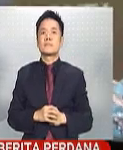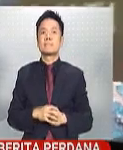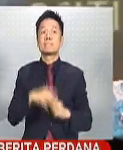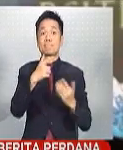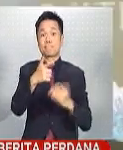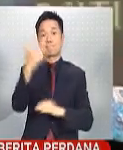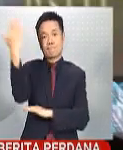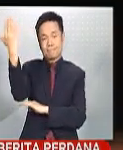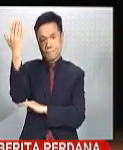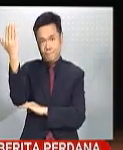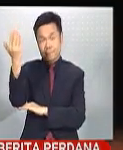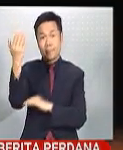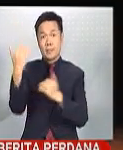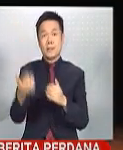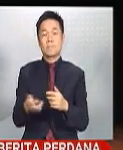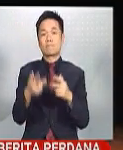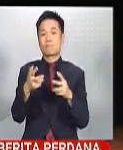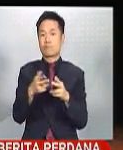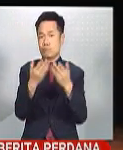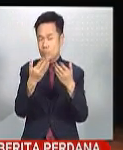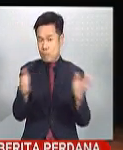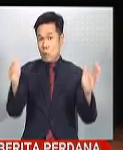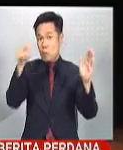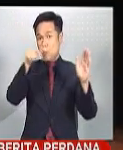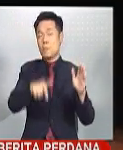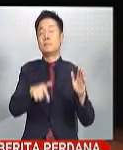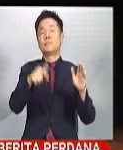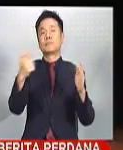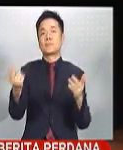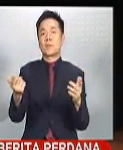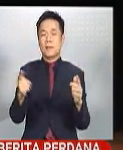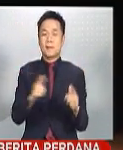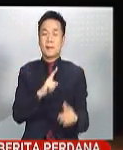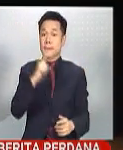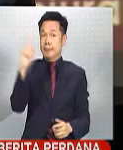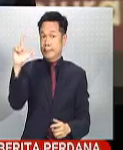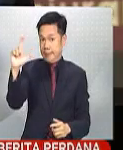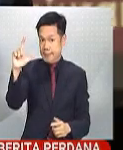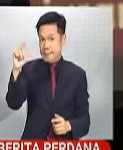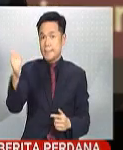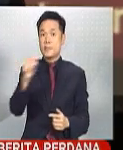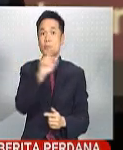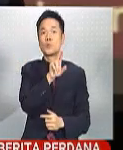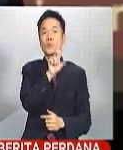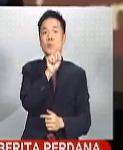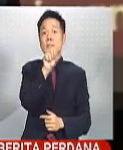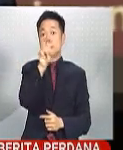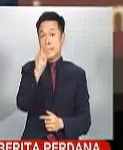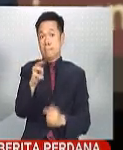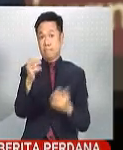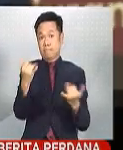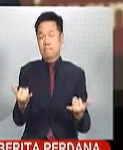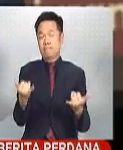demikian selepas menyempurnakan Majlis Graduasi Pensijilan Islam kali ke-6 di USM hari